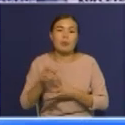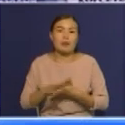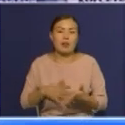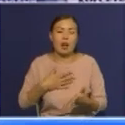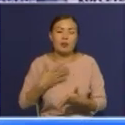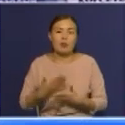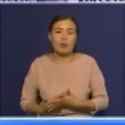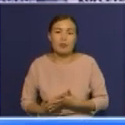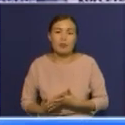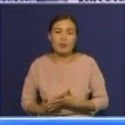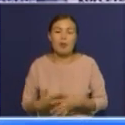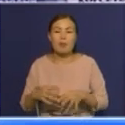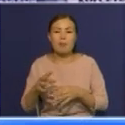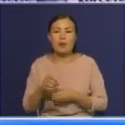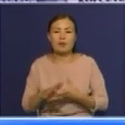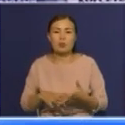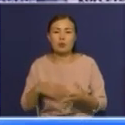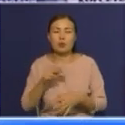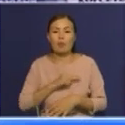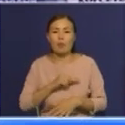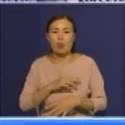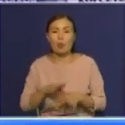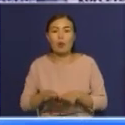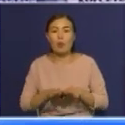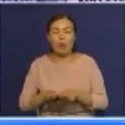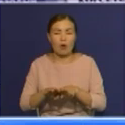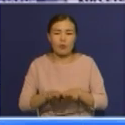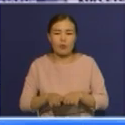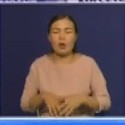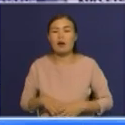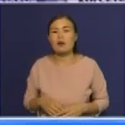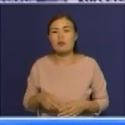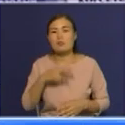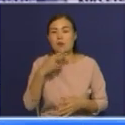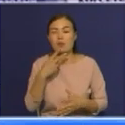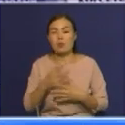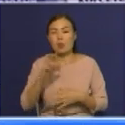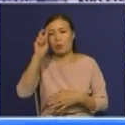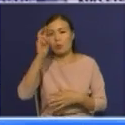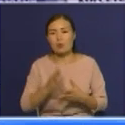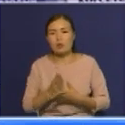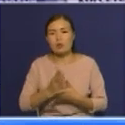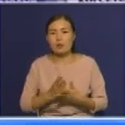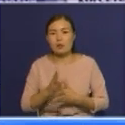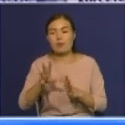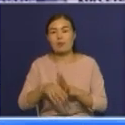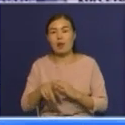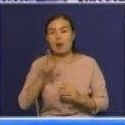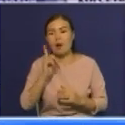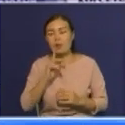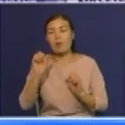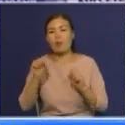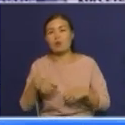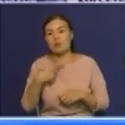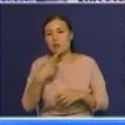активную профилактическую работу по снижению уровня коррупции соблюдению госслужащими этических норм можно